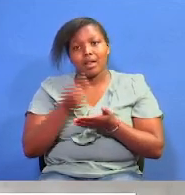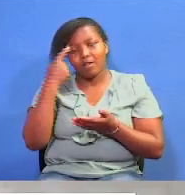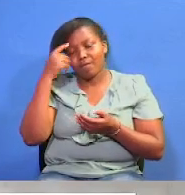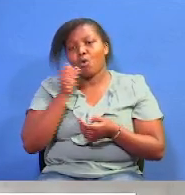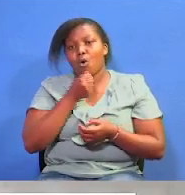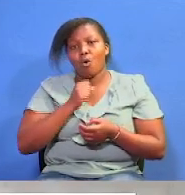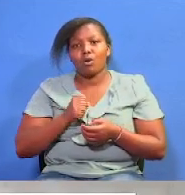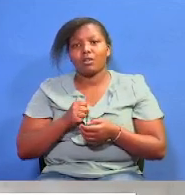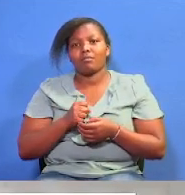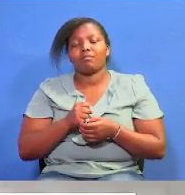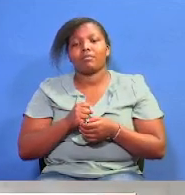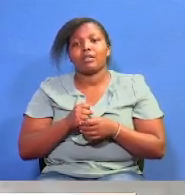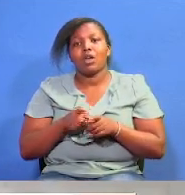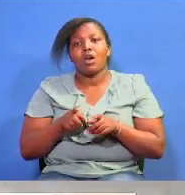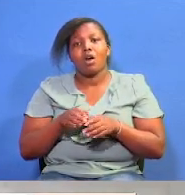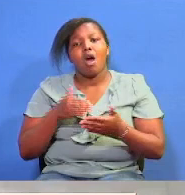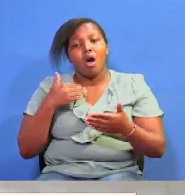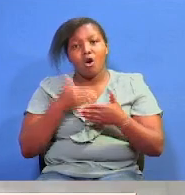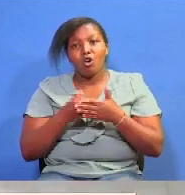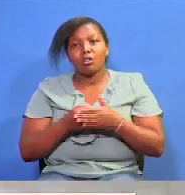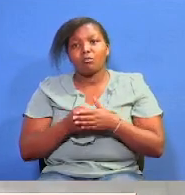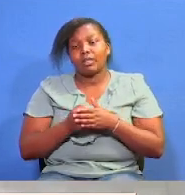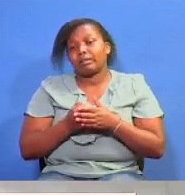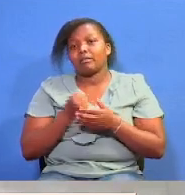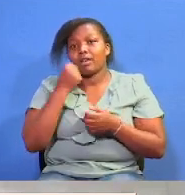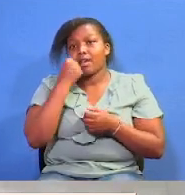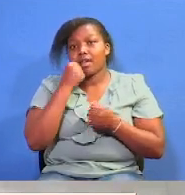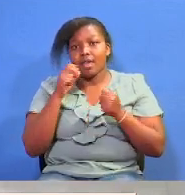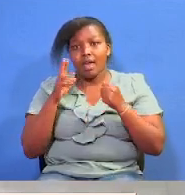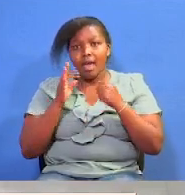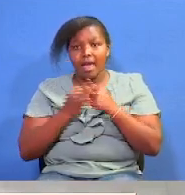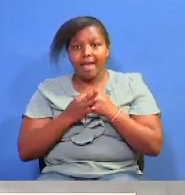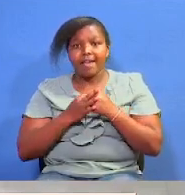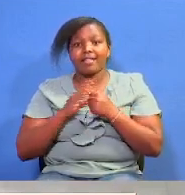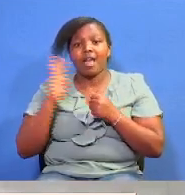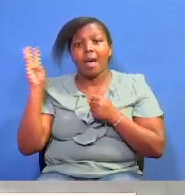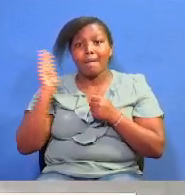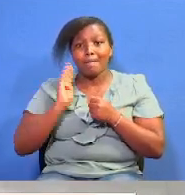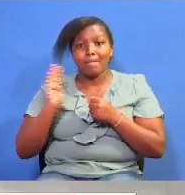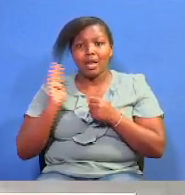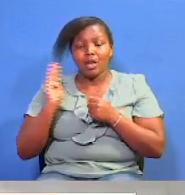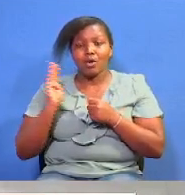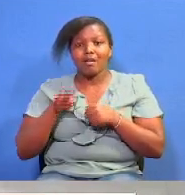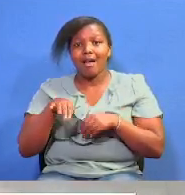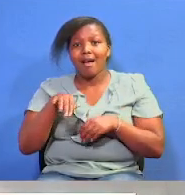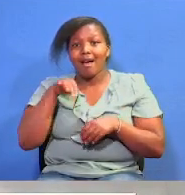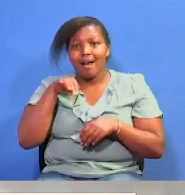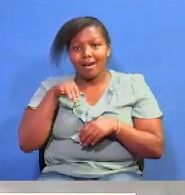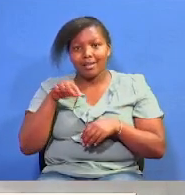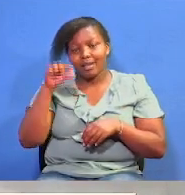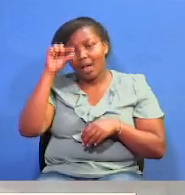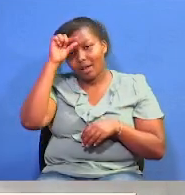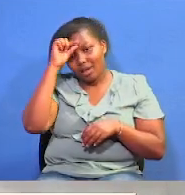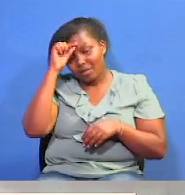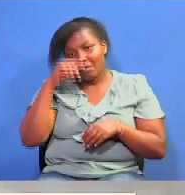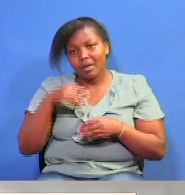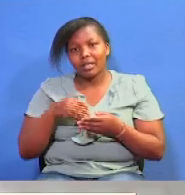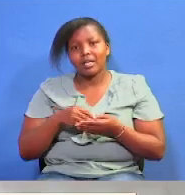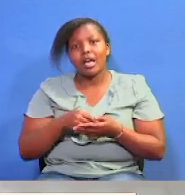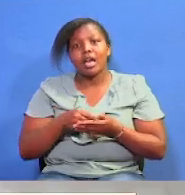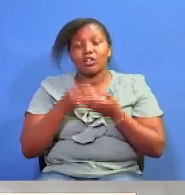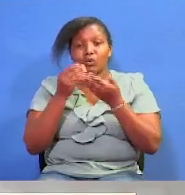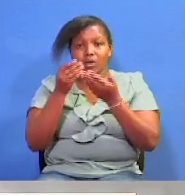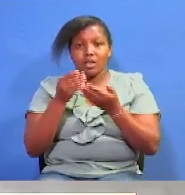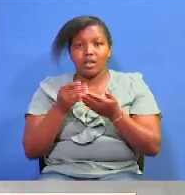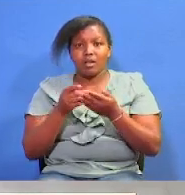shilingi bilioni 8.5. Wameitaka serikali hata hivyo kuhakikisha kuna uwazi na usawa katika